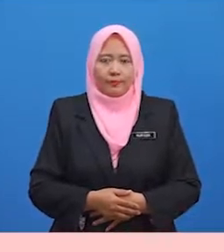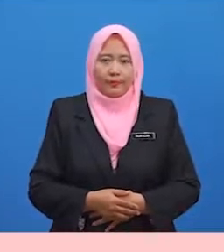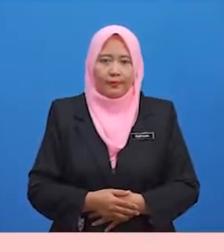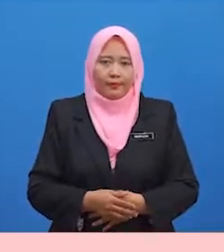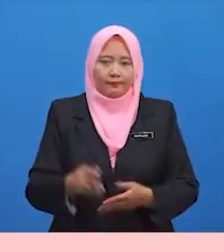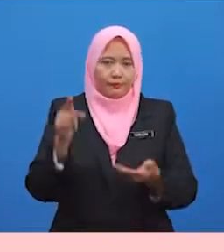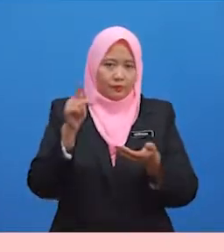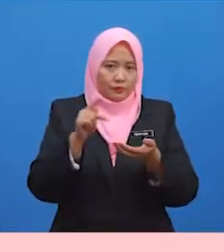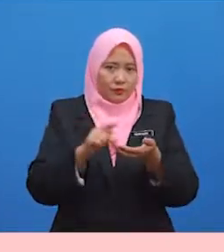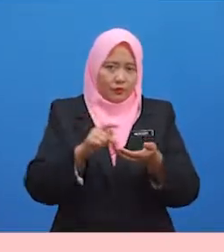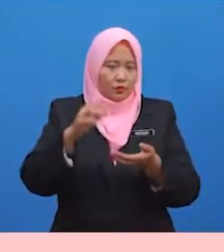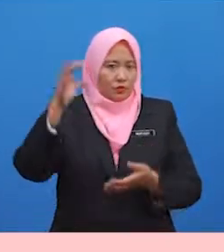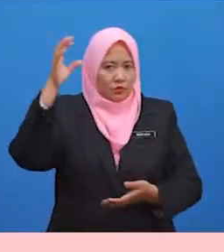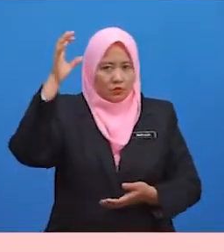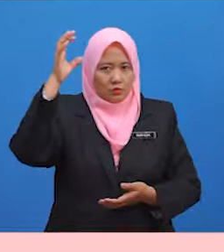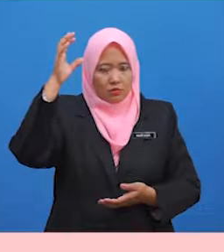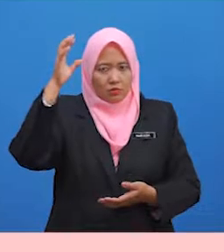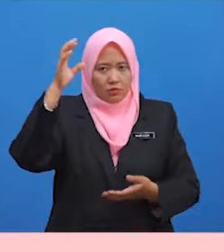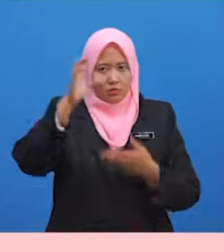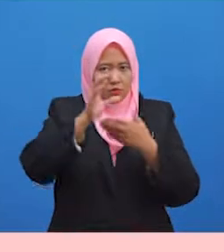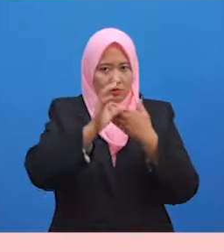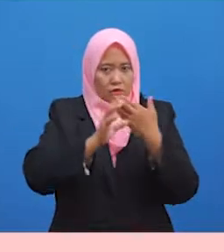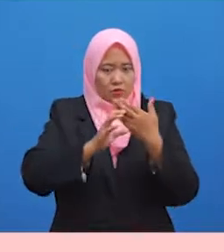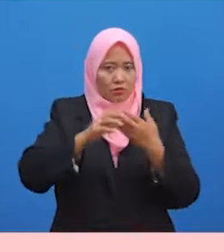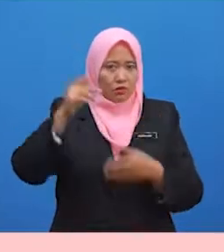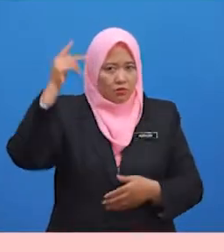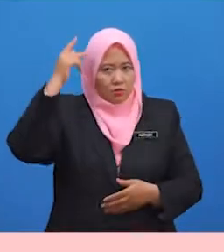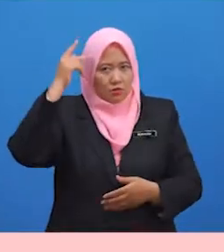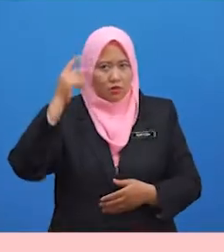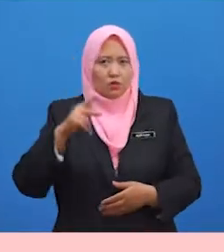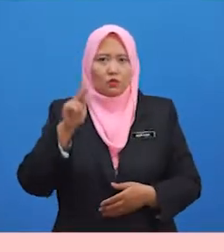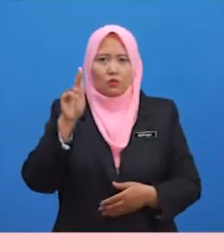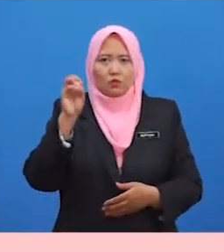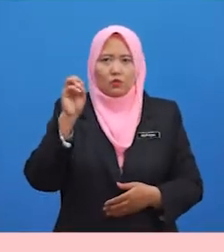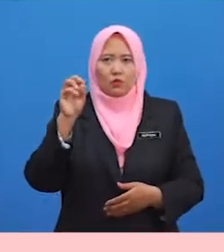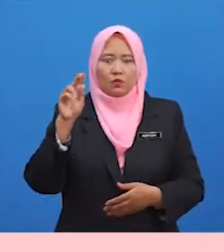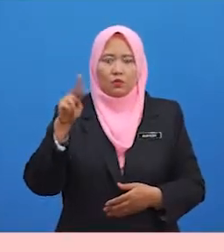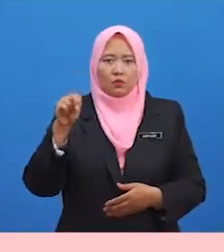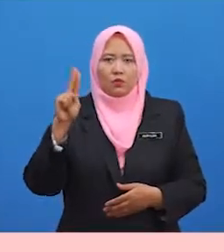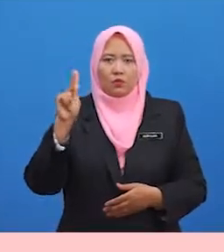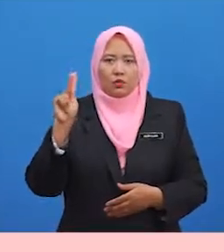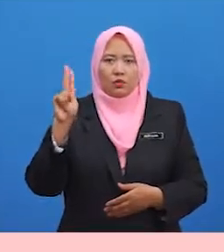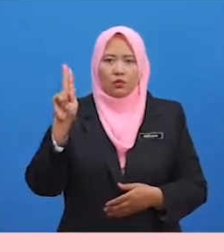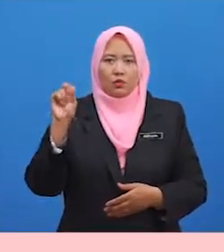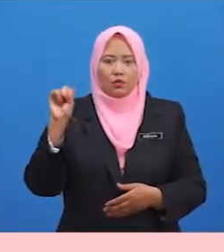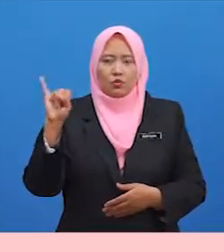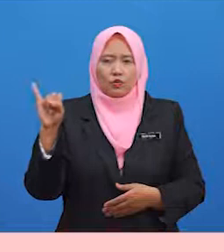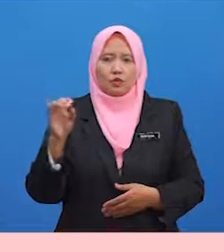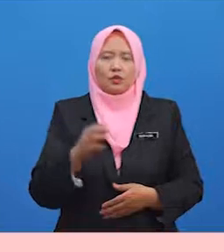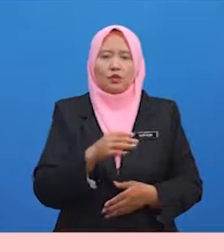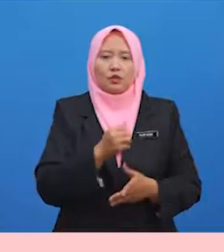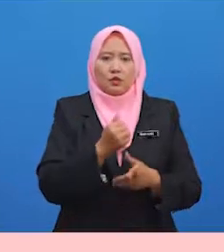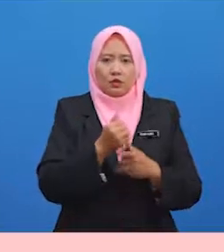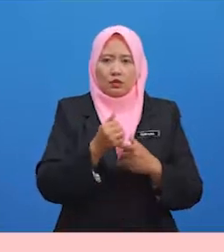Kesan kecederaan kepala boleh menyebabkan konkusi, fraktur atau pendarahan pada bahagian dalam kepala yang